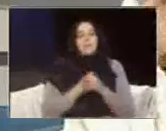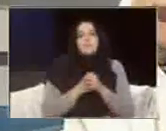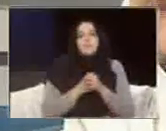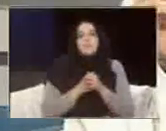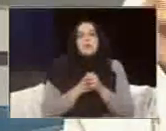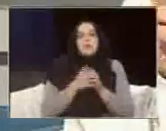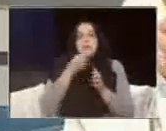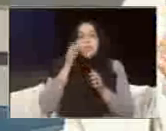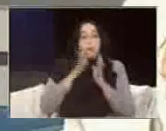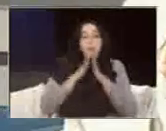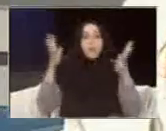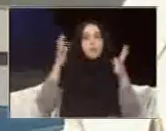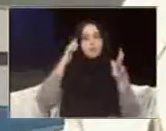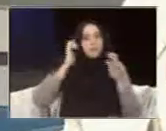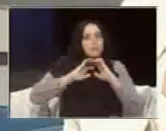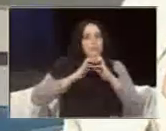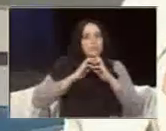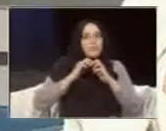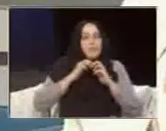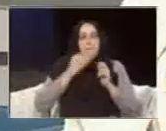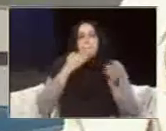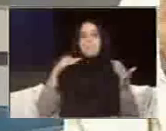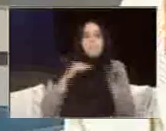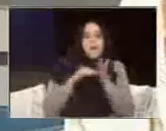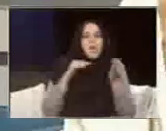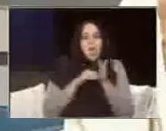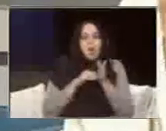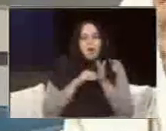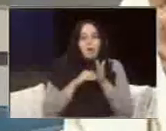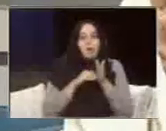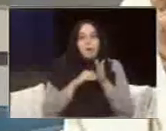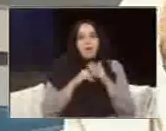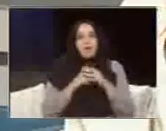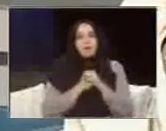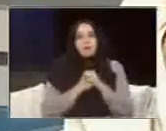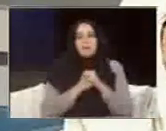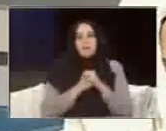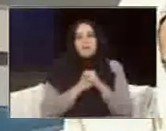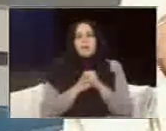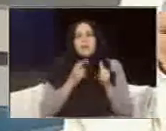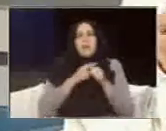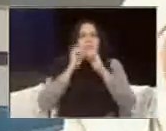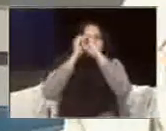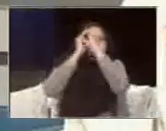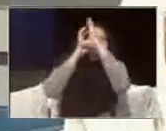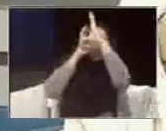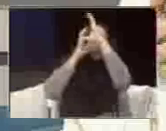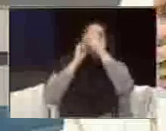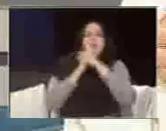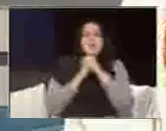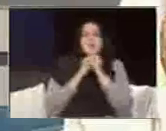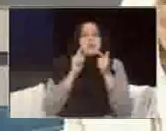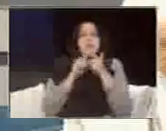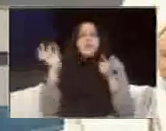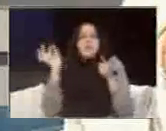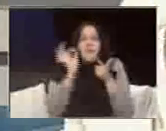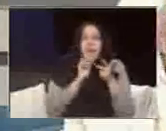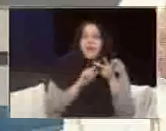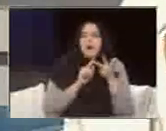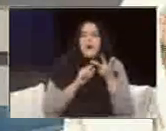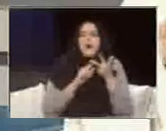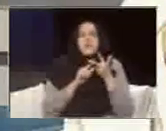سخاو، قال هو أكبر عقلية عرفها التاريخ. هذا العالم الكبير نجده في علم الفلك، نجده في علم الفقه، نجده في علوم